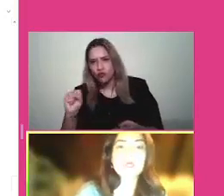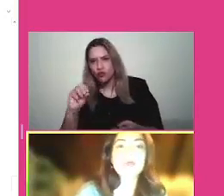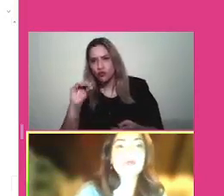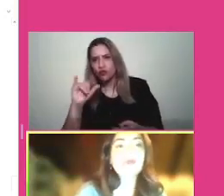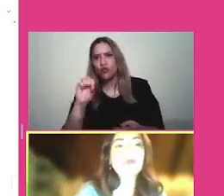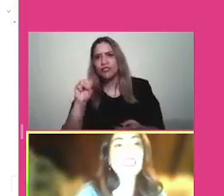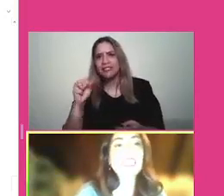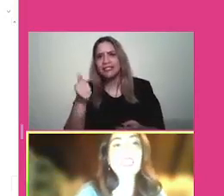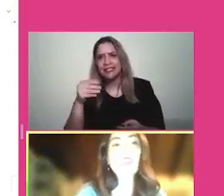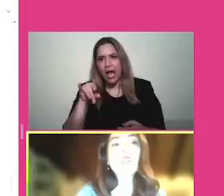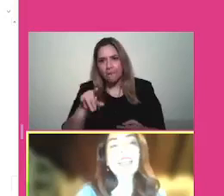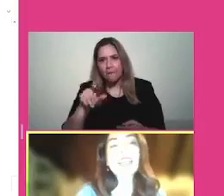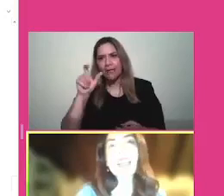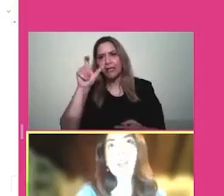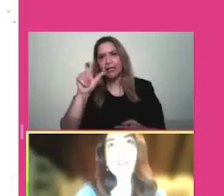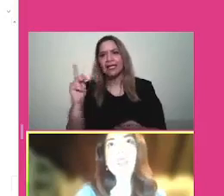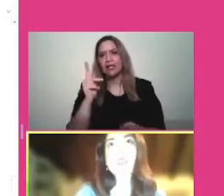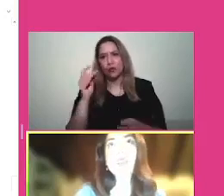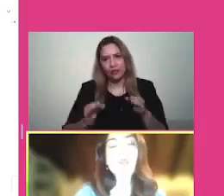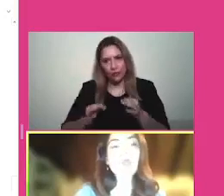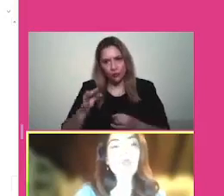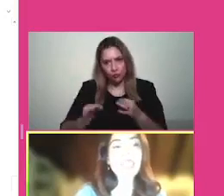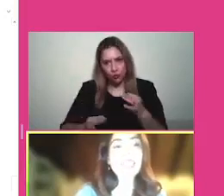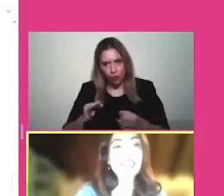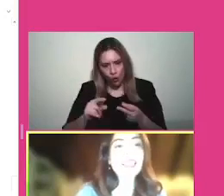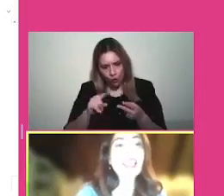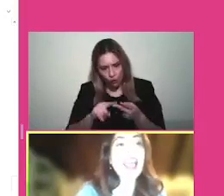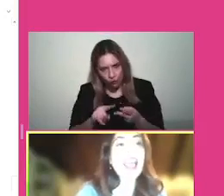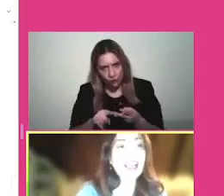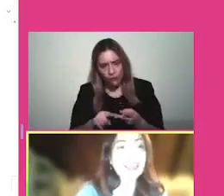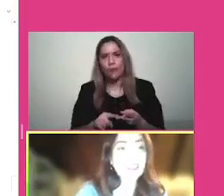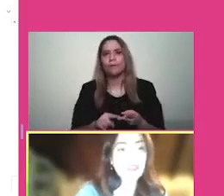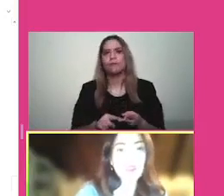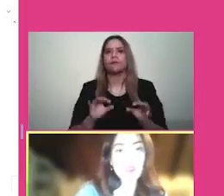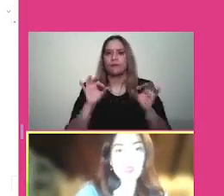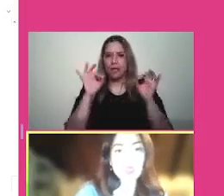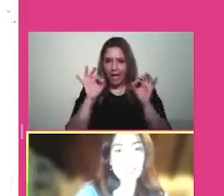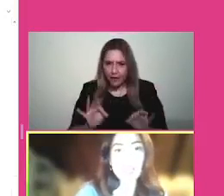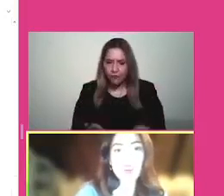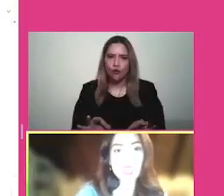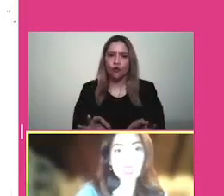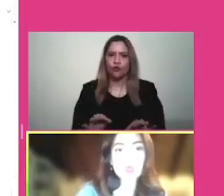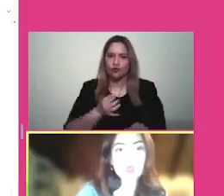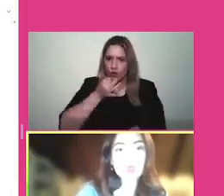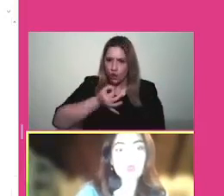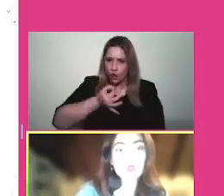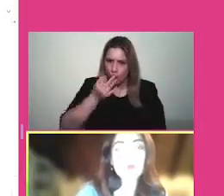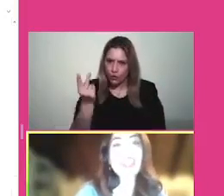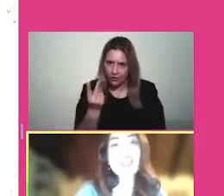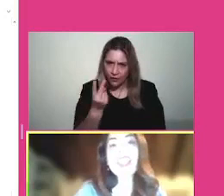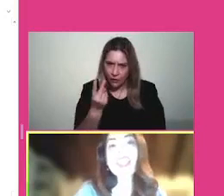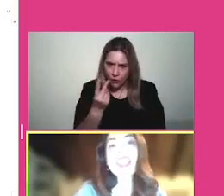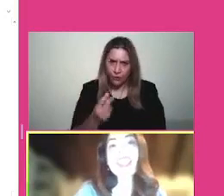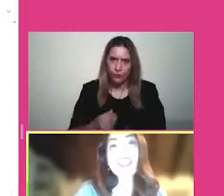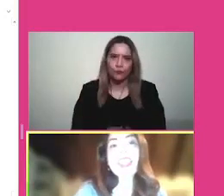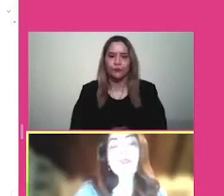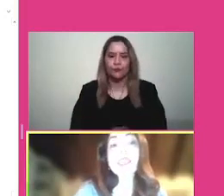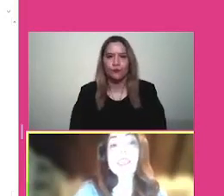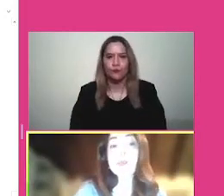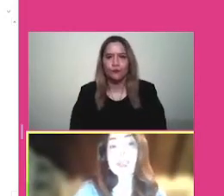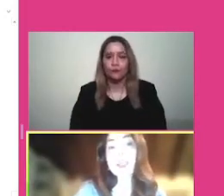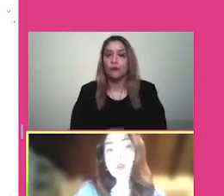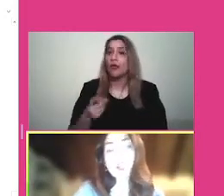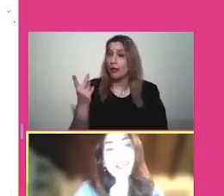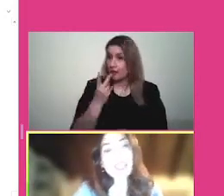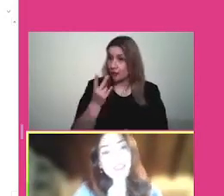λειτουργός. Και έχω καταγράψει εδώ στην παρουσίαση ακριβώς τα λόγια τους. Μας